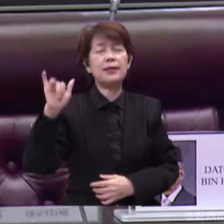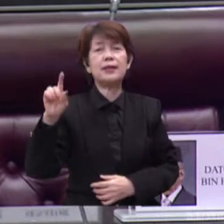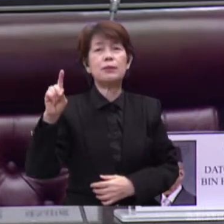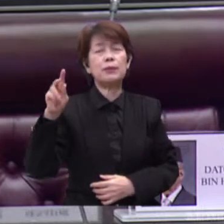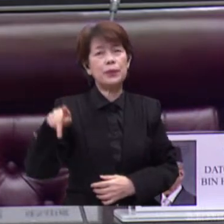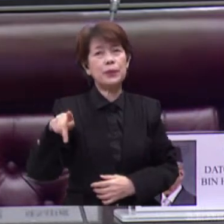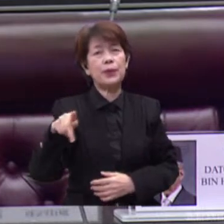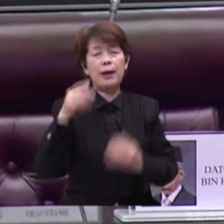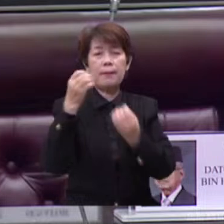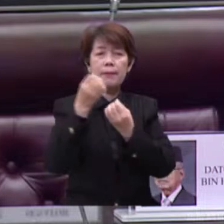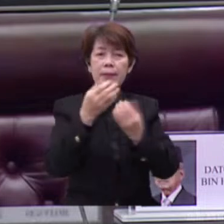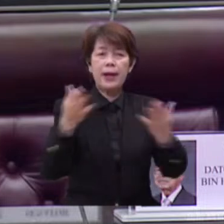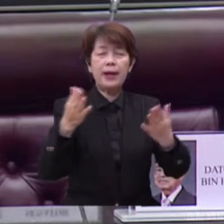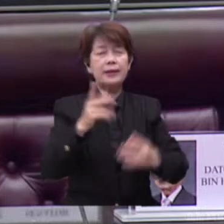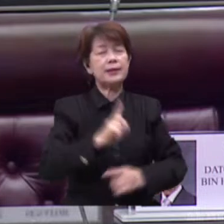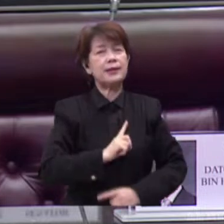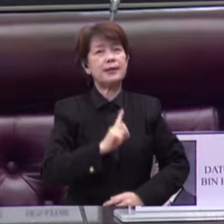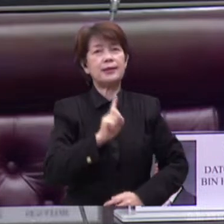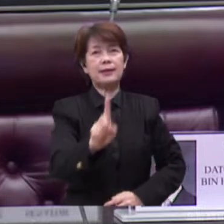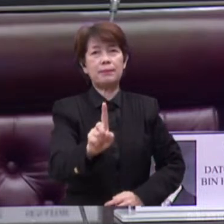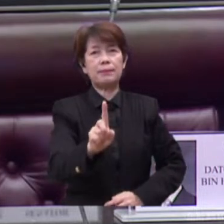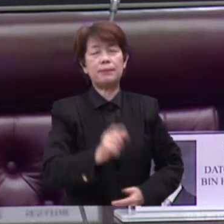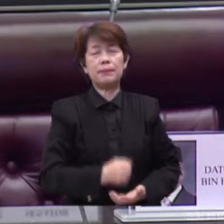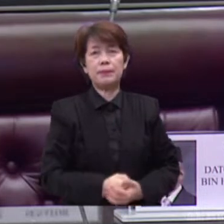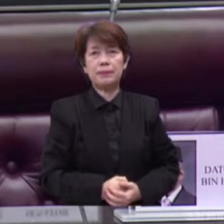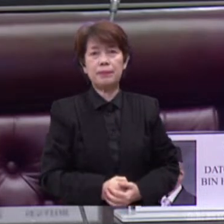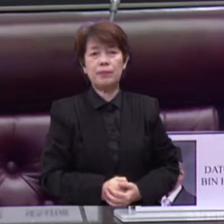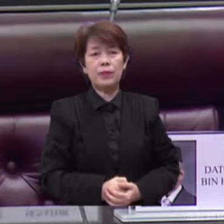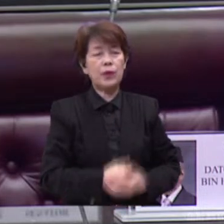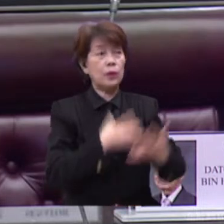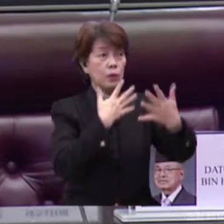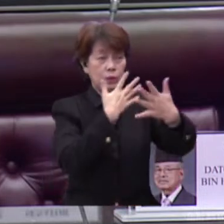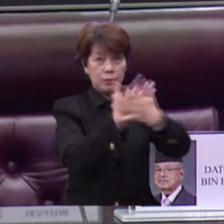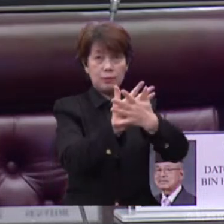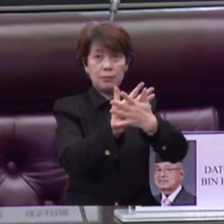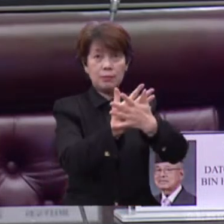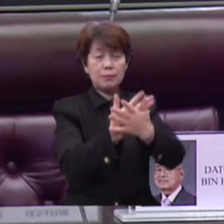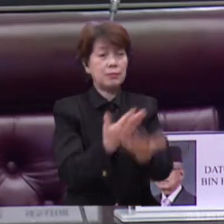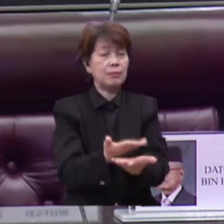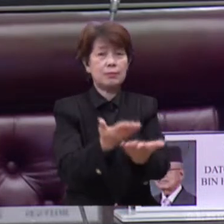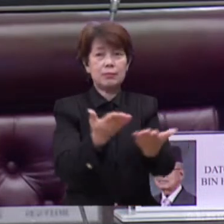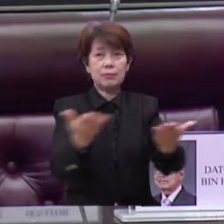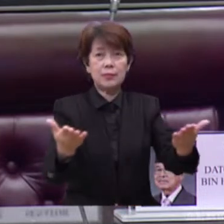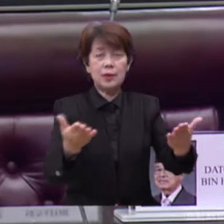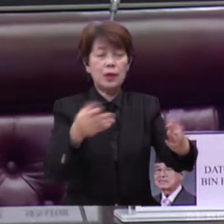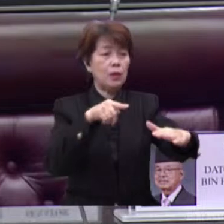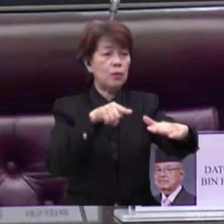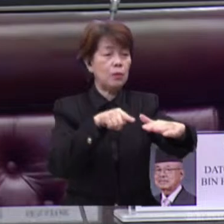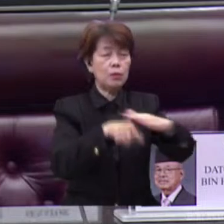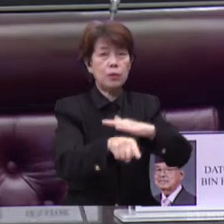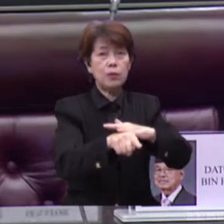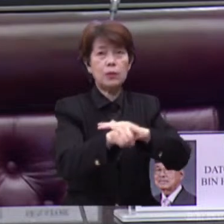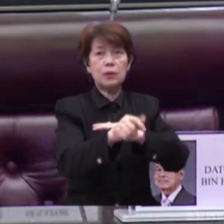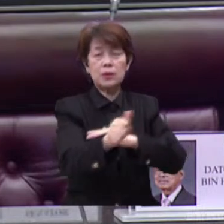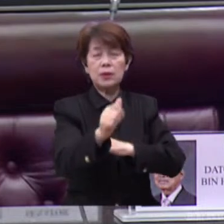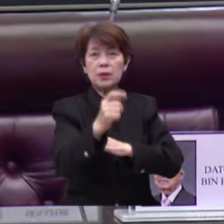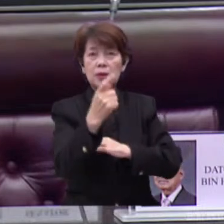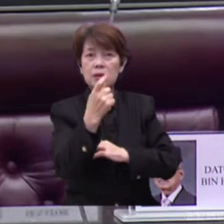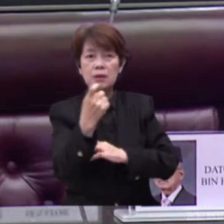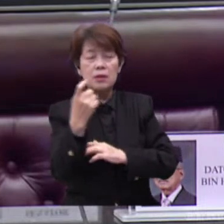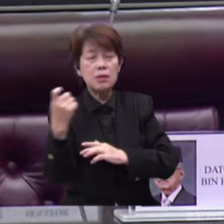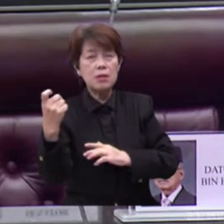dalam Islam hukuman kepada mereka yang membunuh diri ini besar sehingga